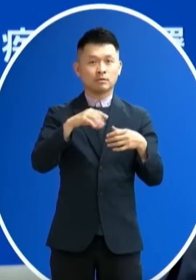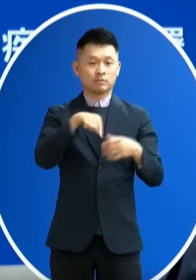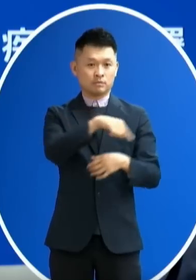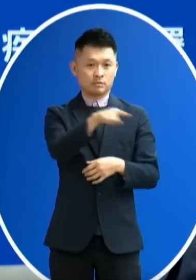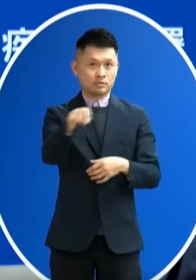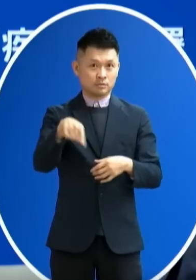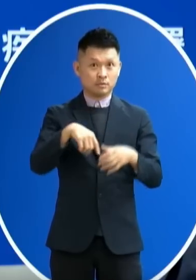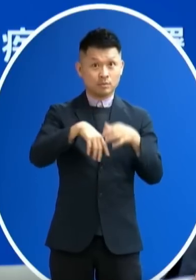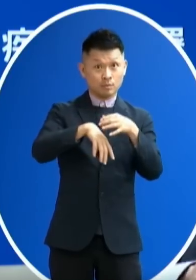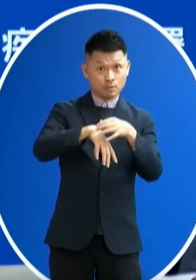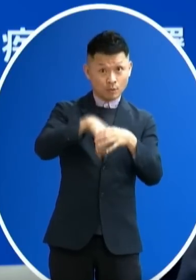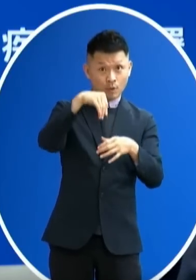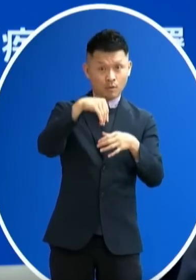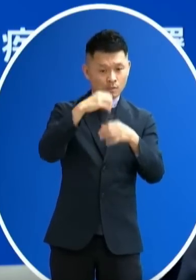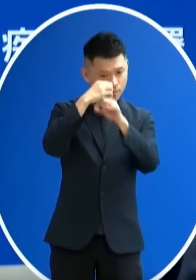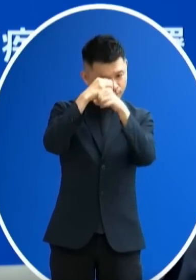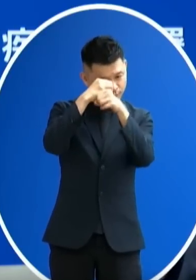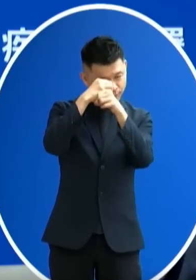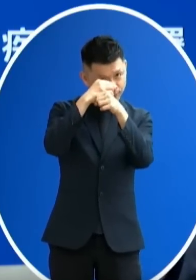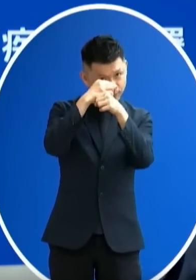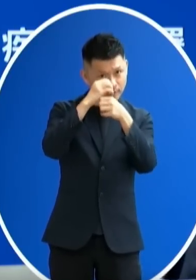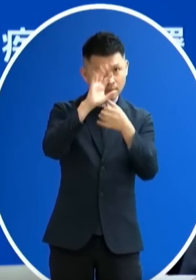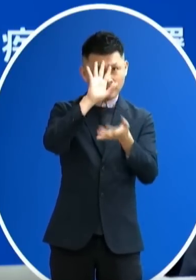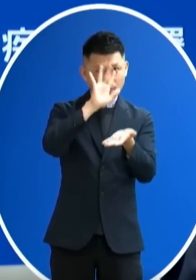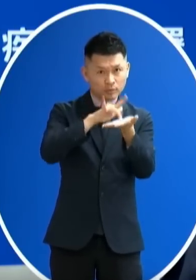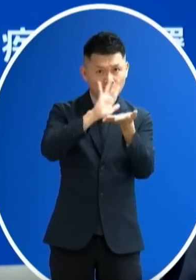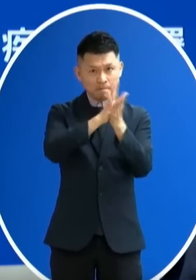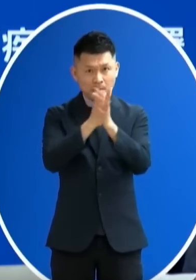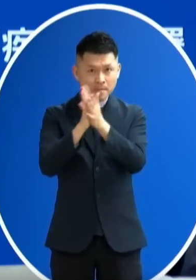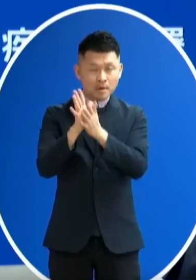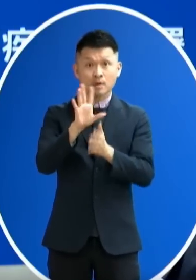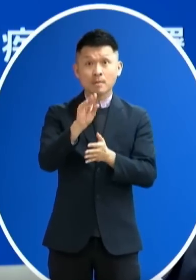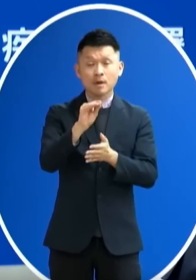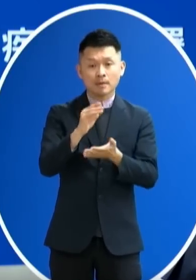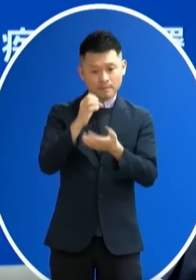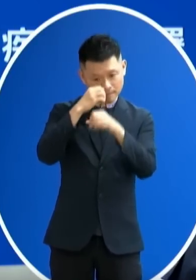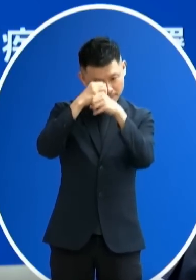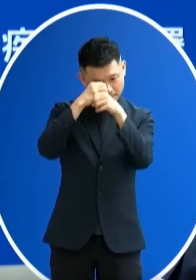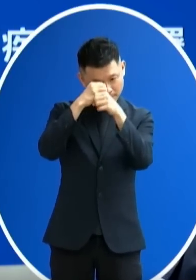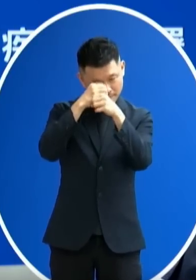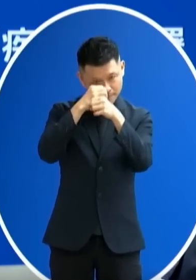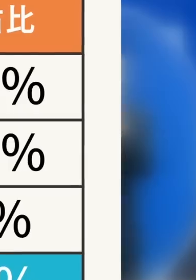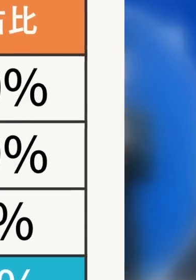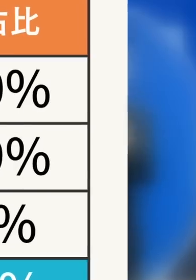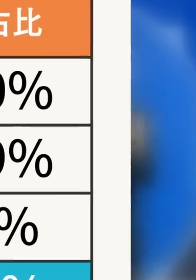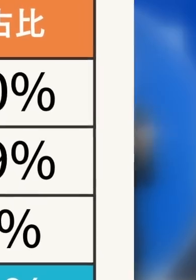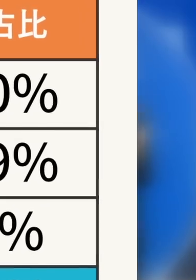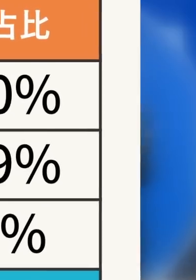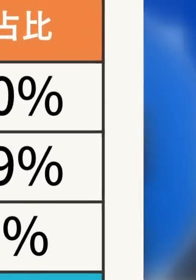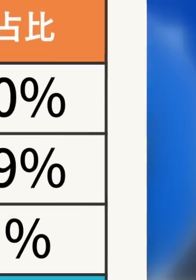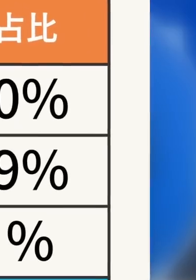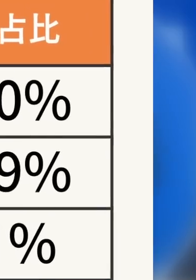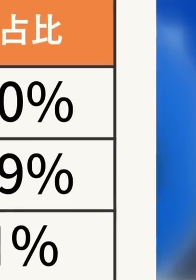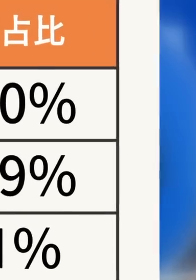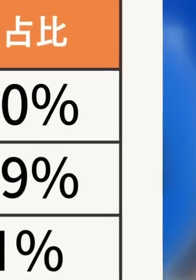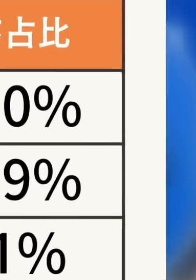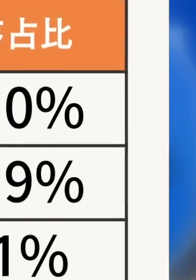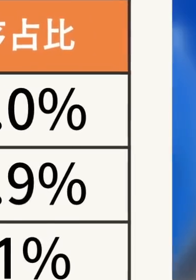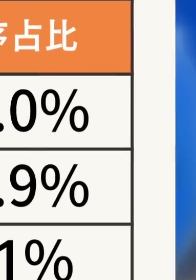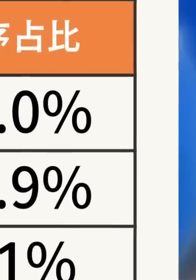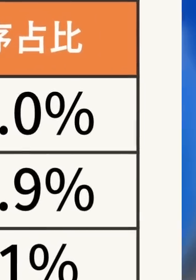这个确诊变异株的这个监测，那做出来的结果一直都很一致。那我们现在看到大